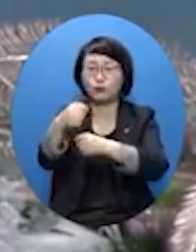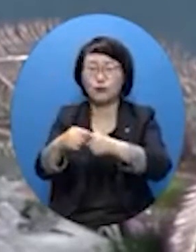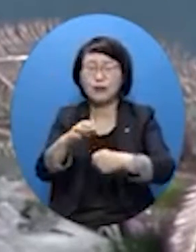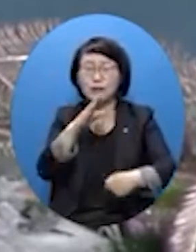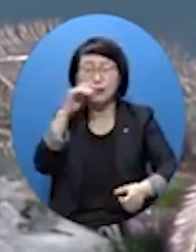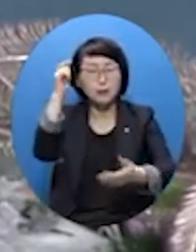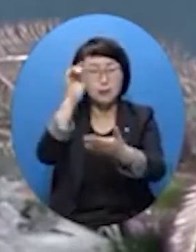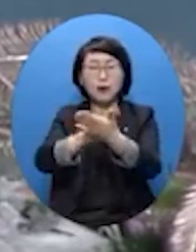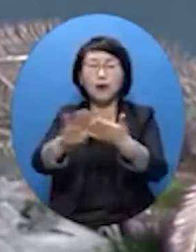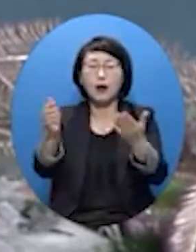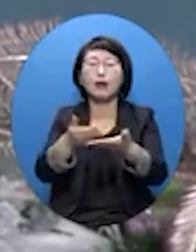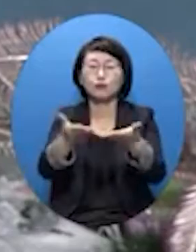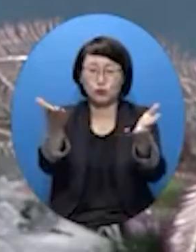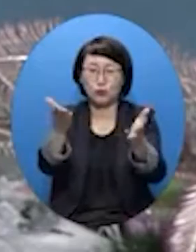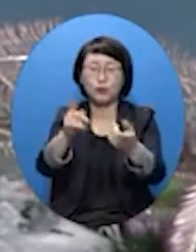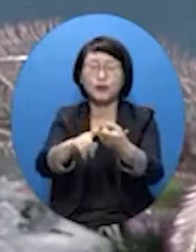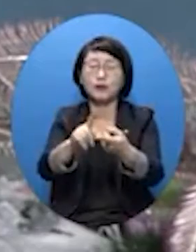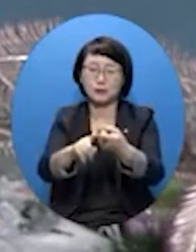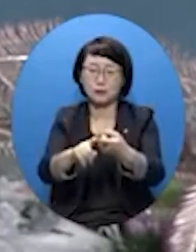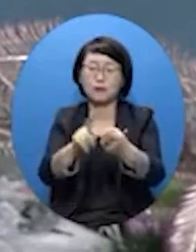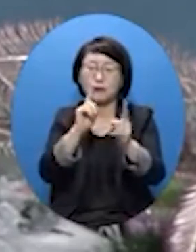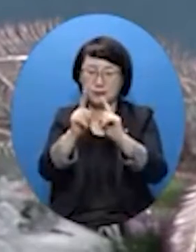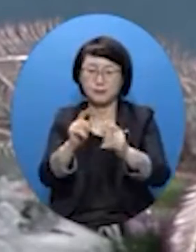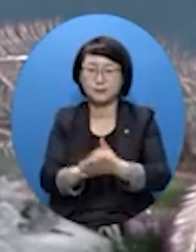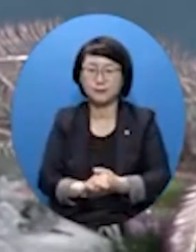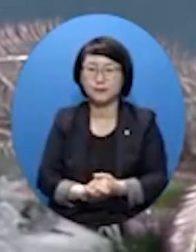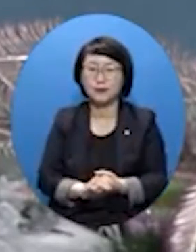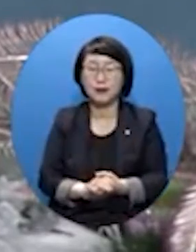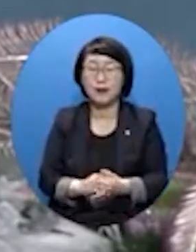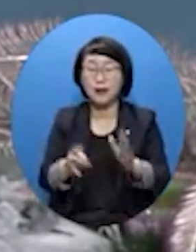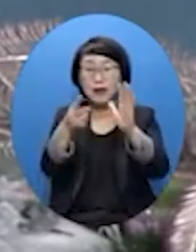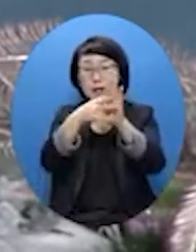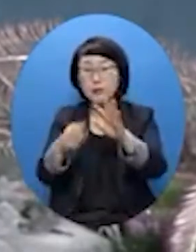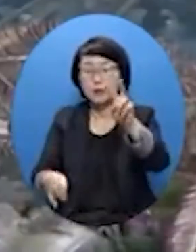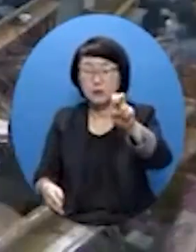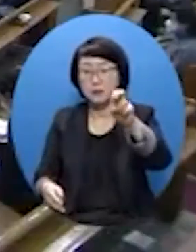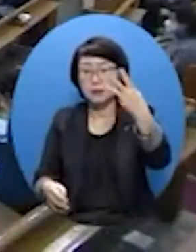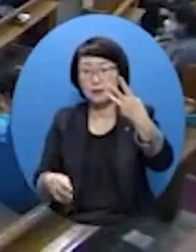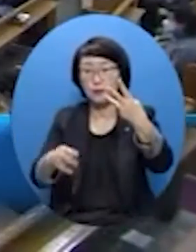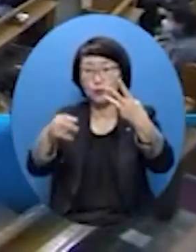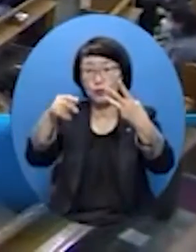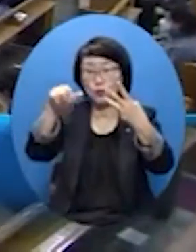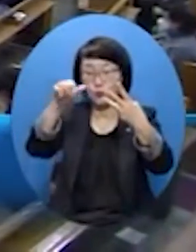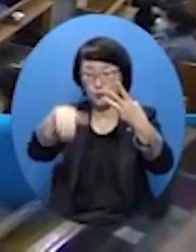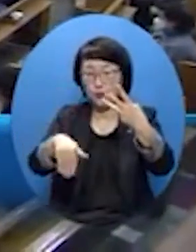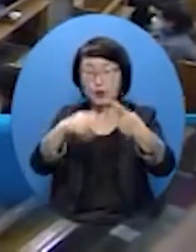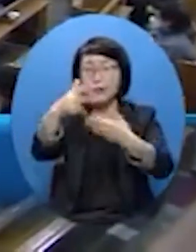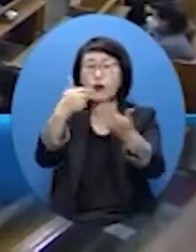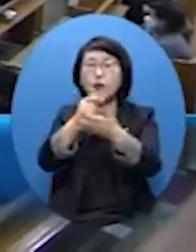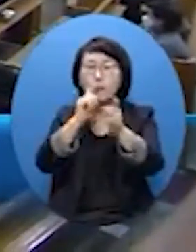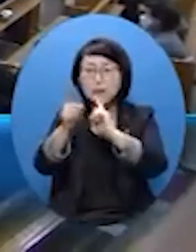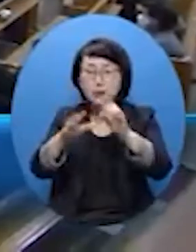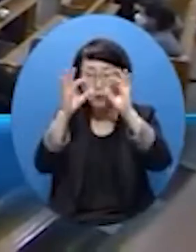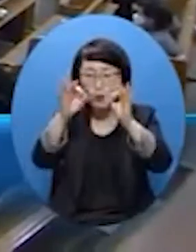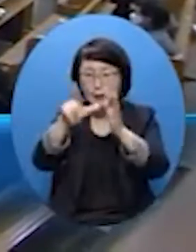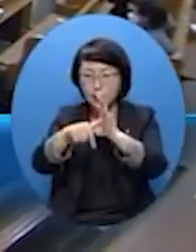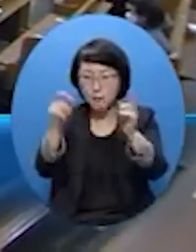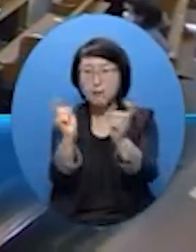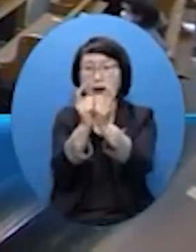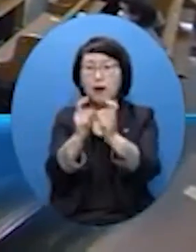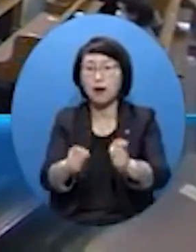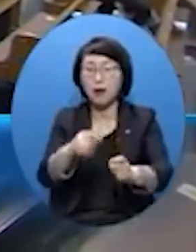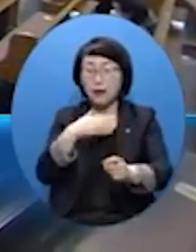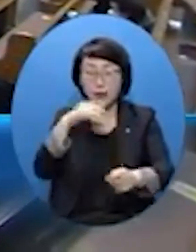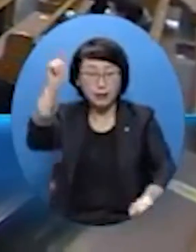참된 평안함을 줄 것을 말씀하고 있는 것입니다. 예레미야 23장 5절 6절입니다 야훼의 말씀이니라 보라 때가 이르니니